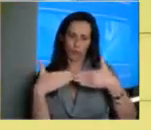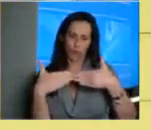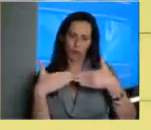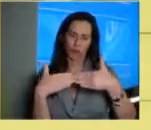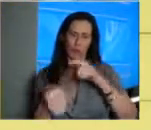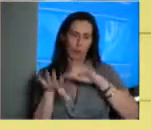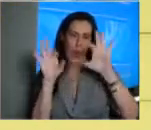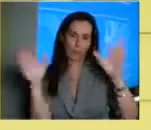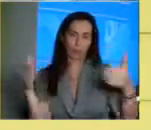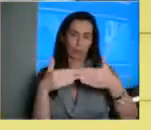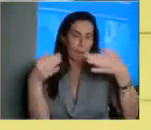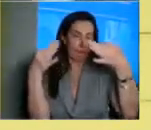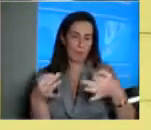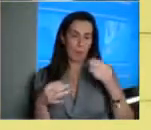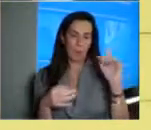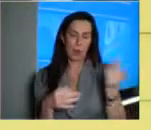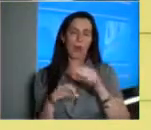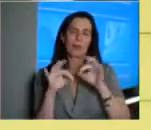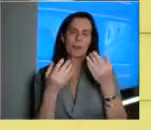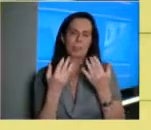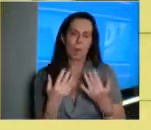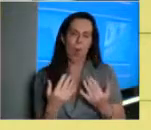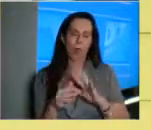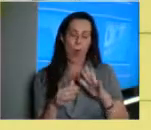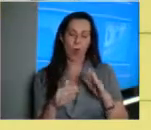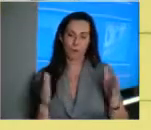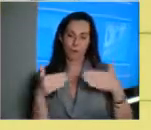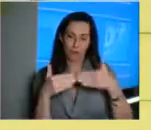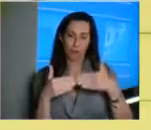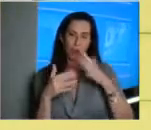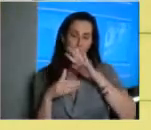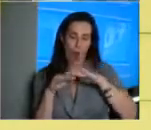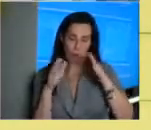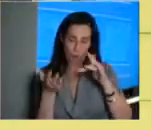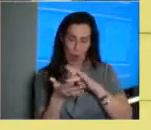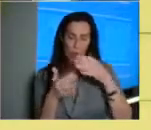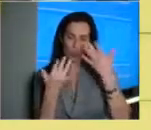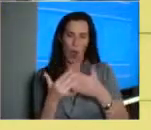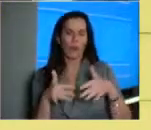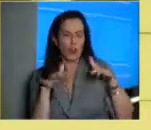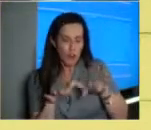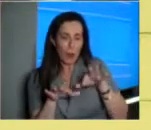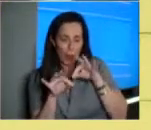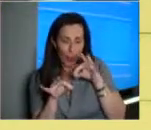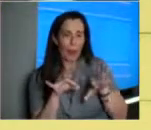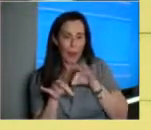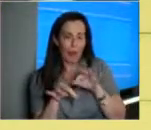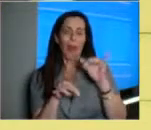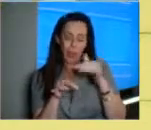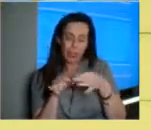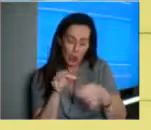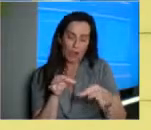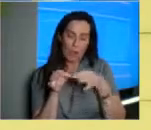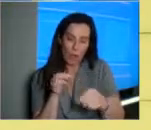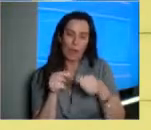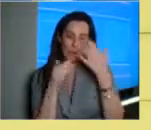שלה בשעה 10 בלילה בדיוק בכל רחבי הארץ, ומתחילים לספור. כל קלפי סופרת את הקולות שנמצאים אצלם. יושבים ככה עם הפתקים וסופרים אחד